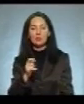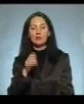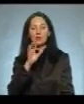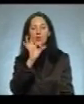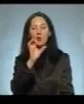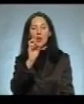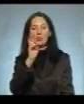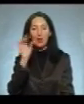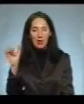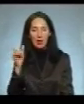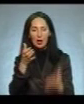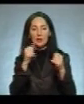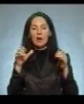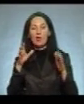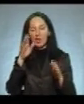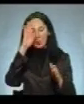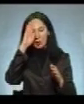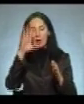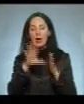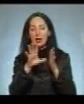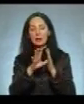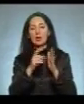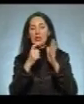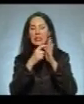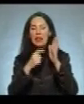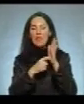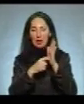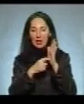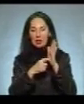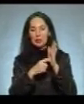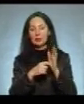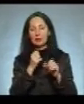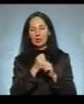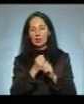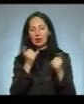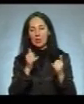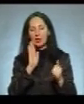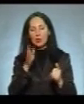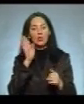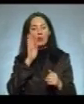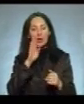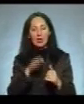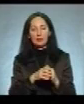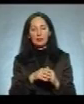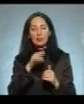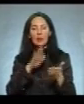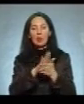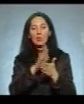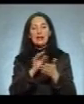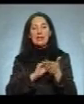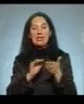заварили, поставили обрізали там трубу за заглушку цієї вони, зараз мають включити воду. Прес-секретар комунального